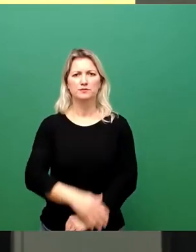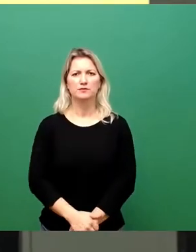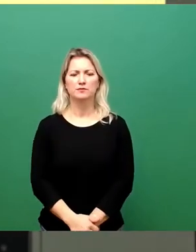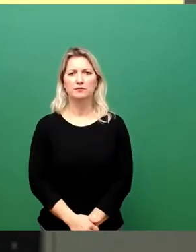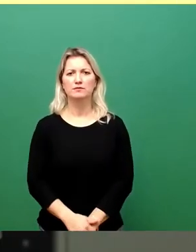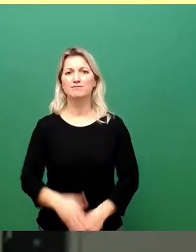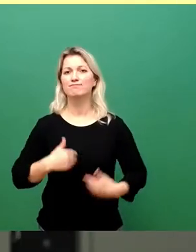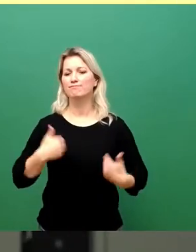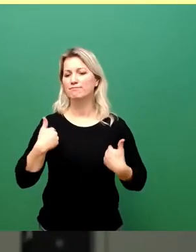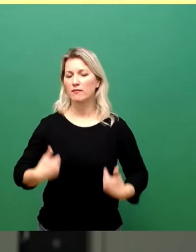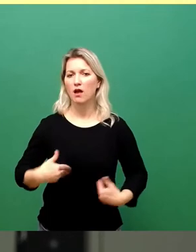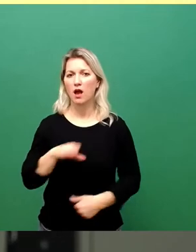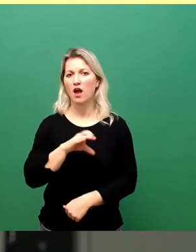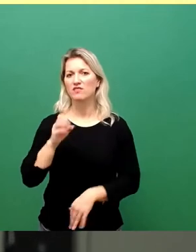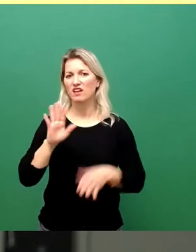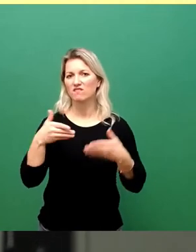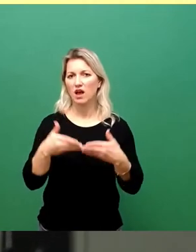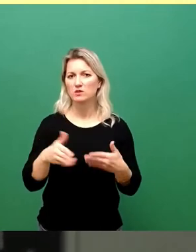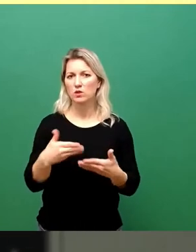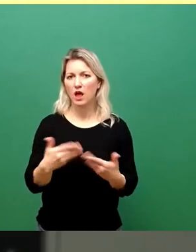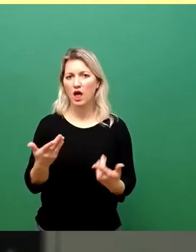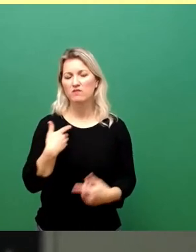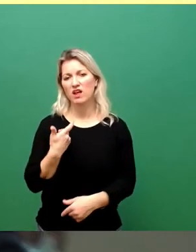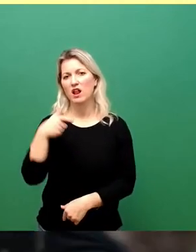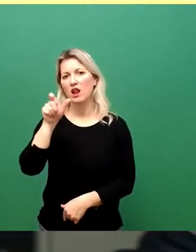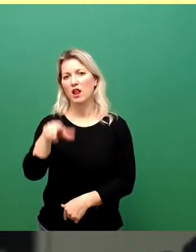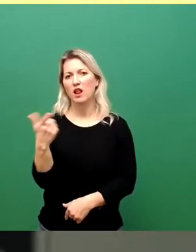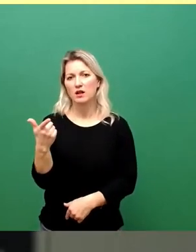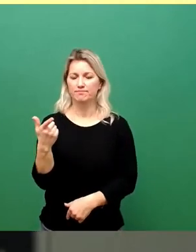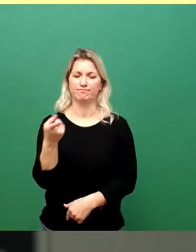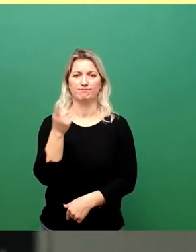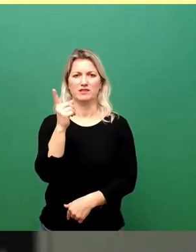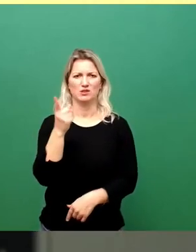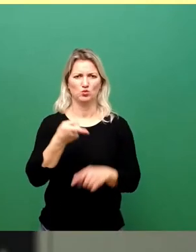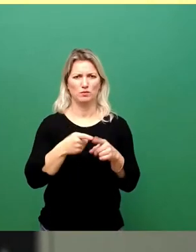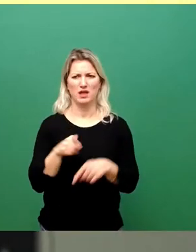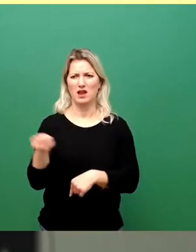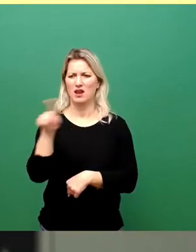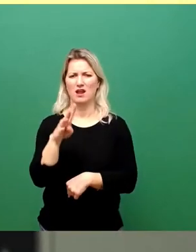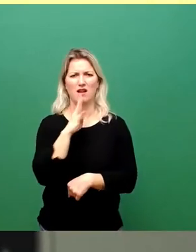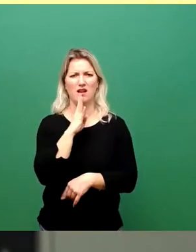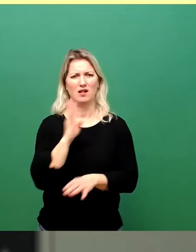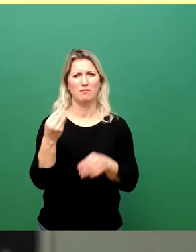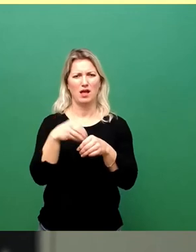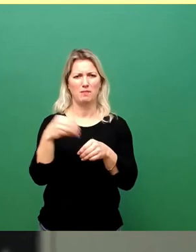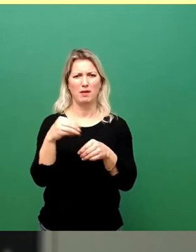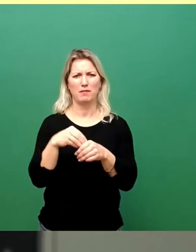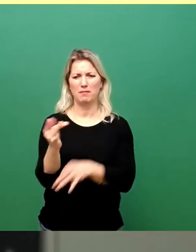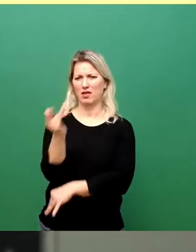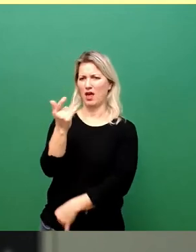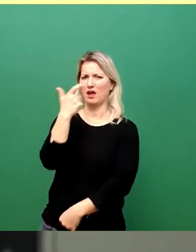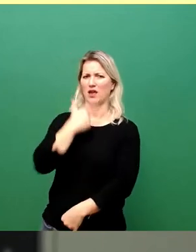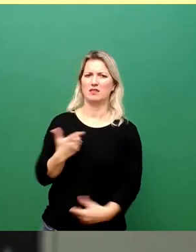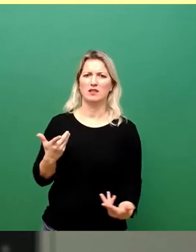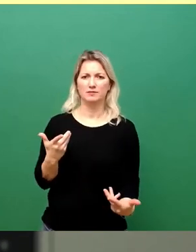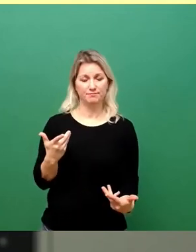einmal eine Rüge aussprechen an die teilweise völlig irrsinnigen Redebeiträge, die gegen unsere Fraktion gerichtet sind.